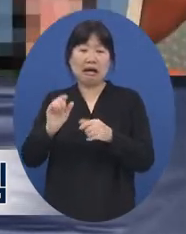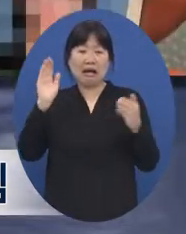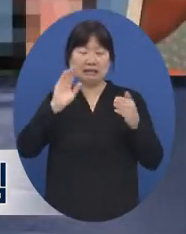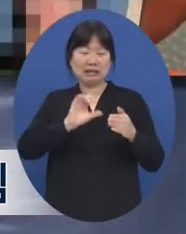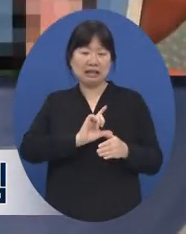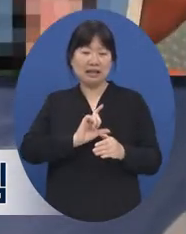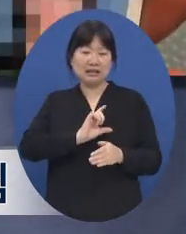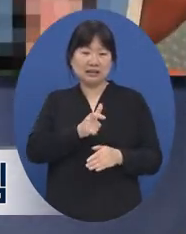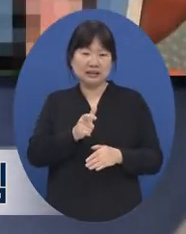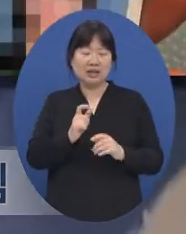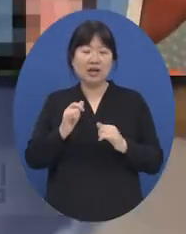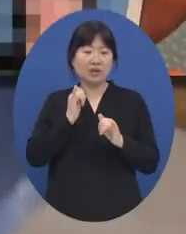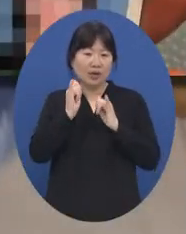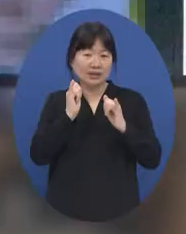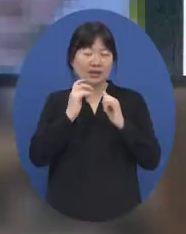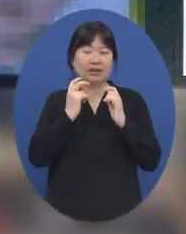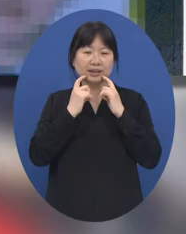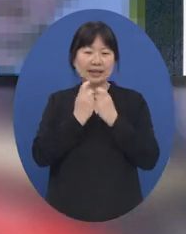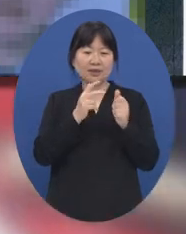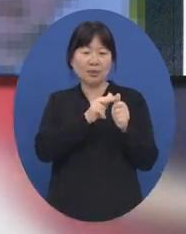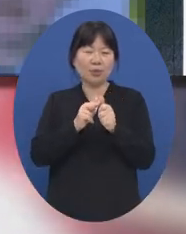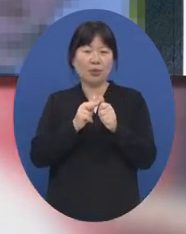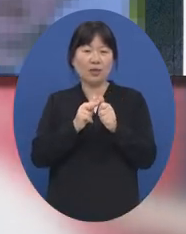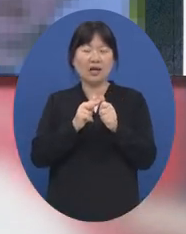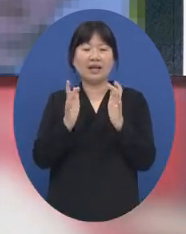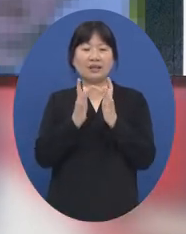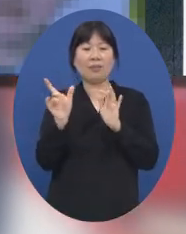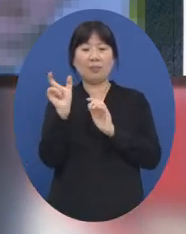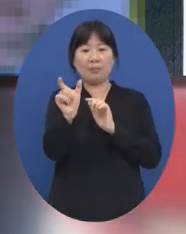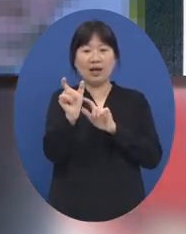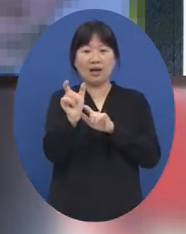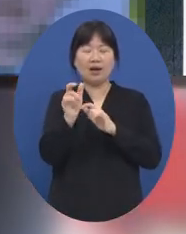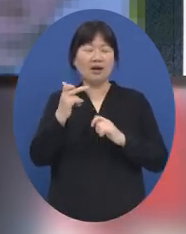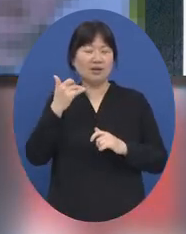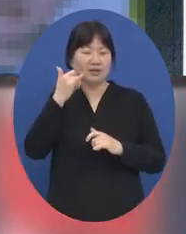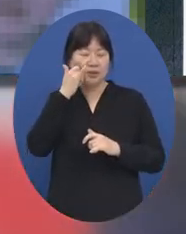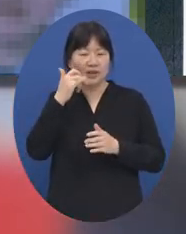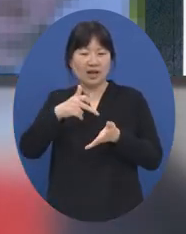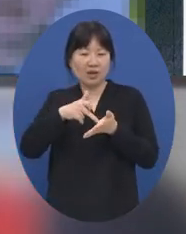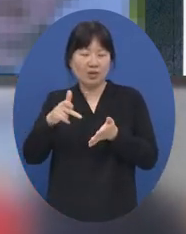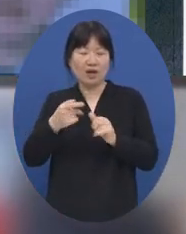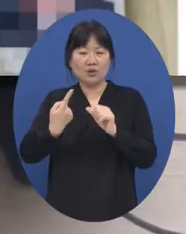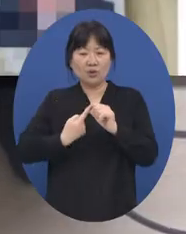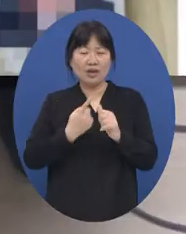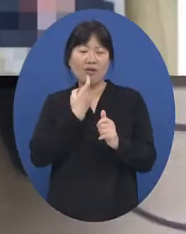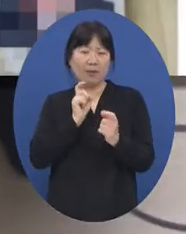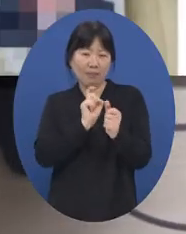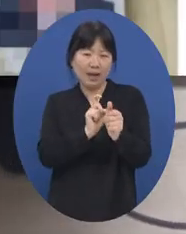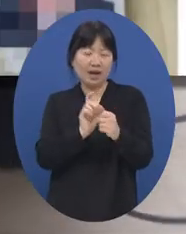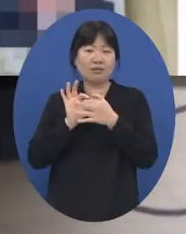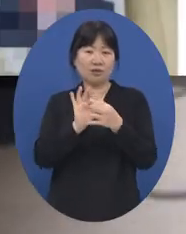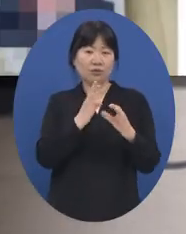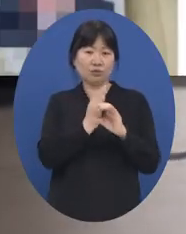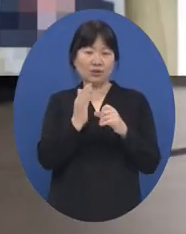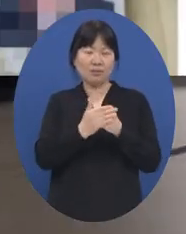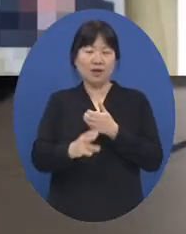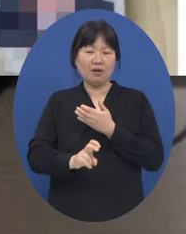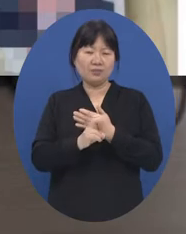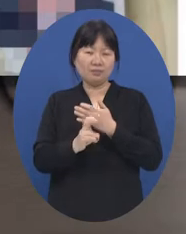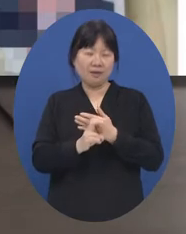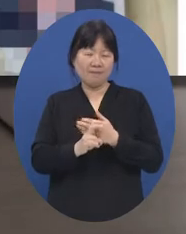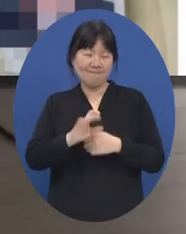층이나 연락처 같은 개인 신상정보를 sns 에 올려 전화 카카오톡 등으로 욕설과 협박을 일삼는 등